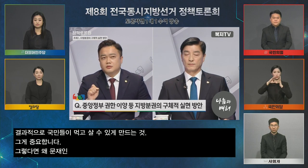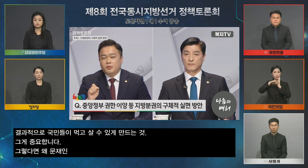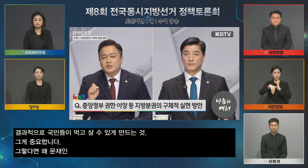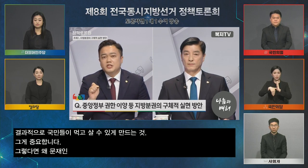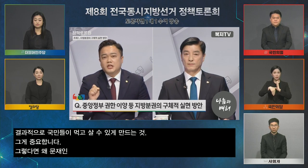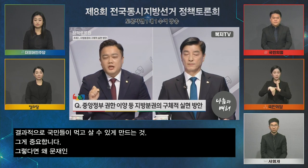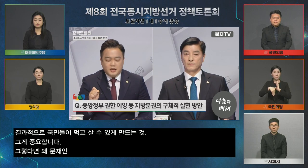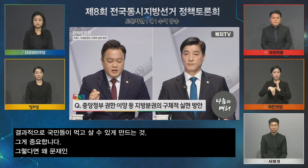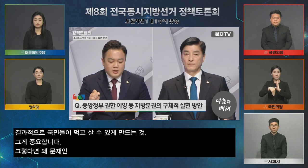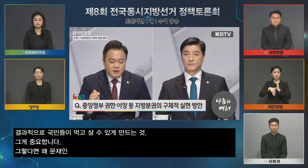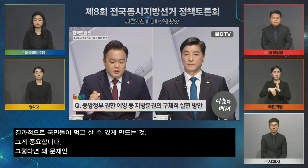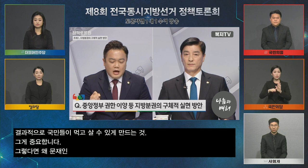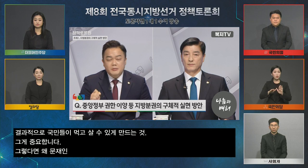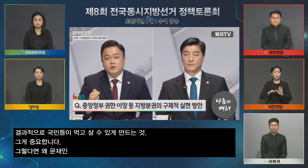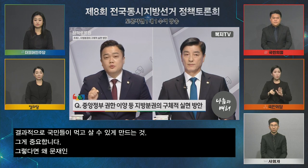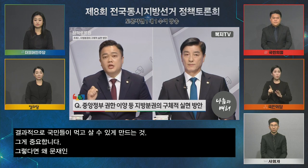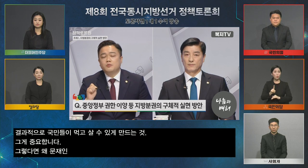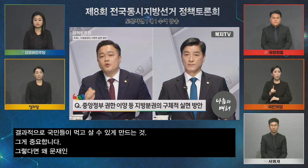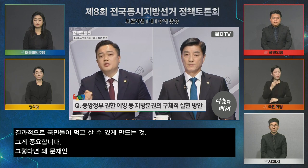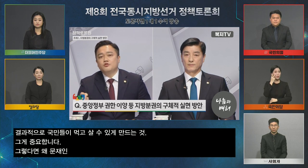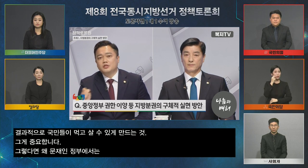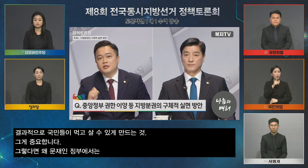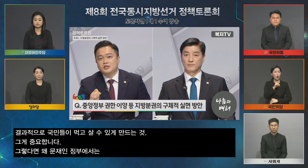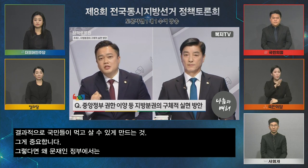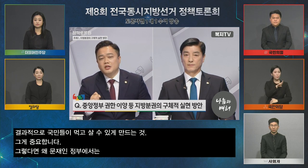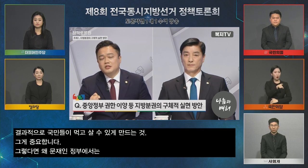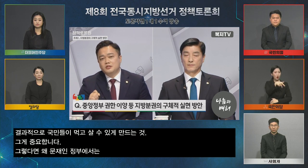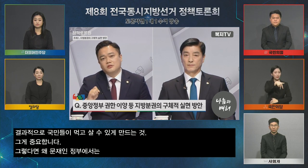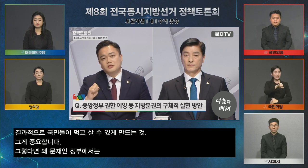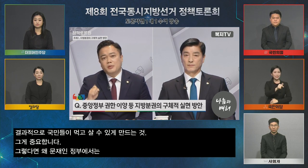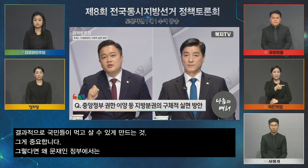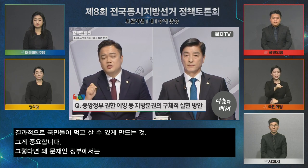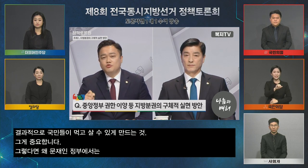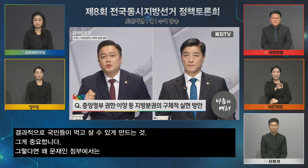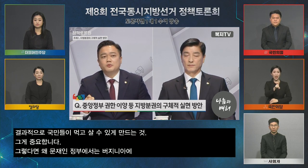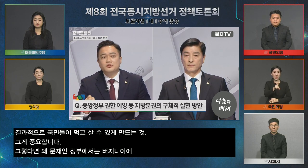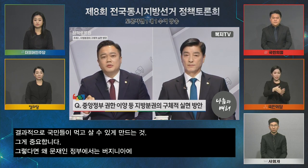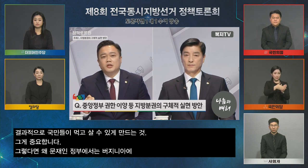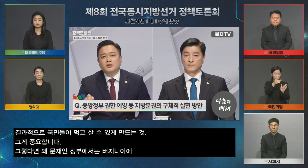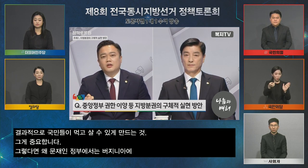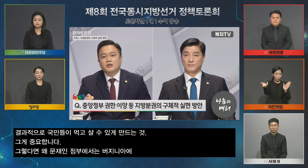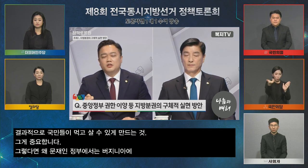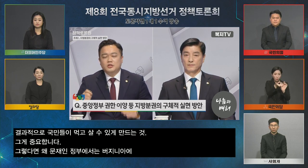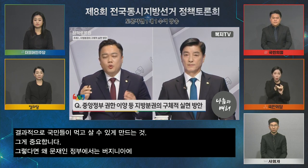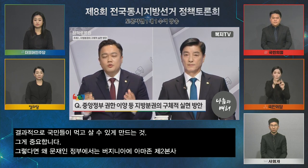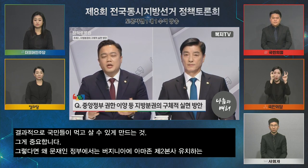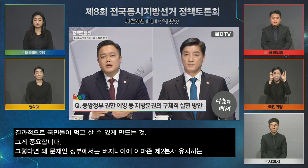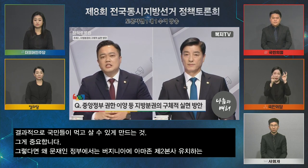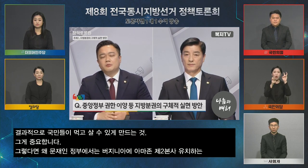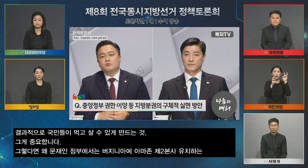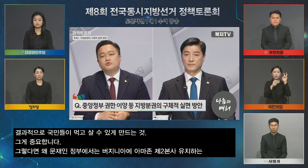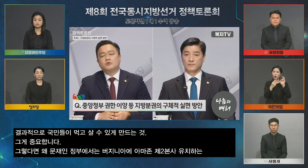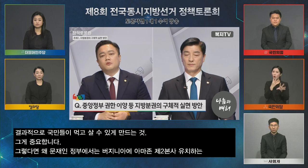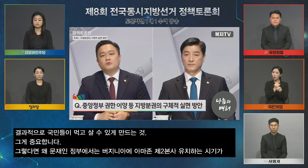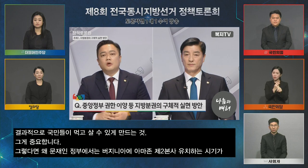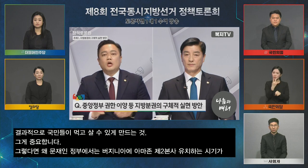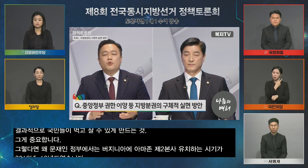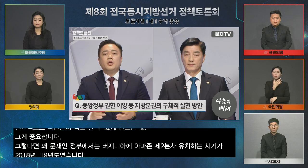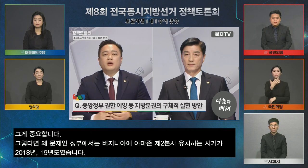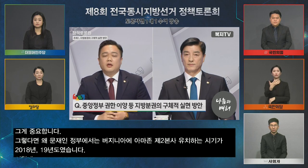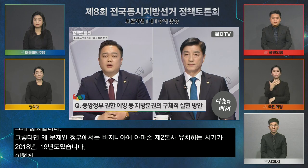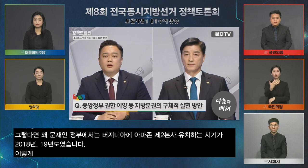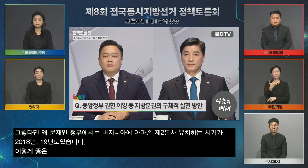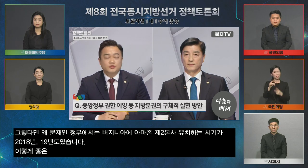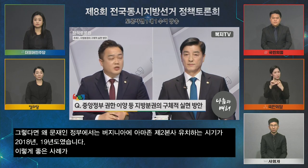버지니아에 아마존 제2본사 유치하는 시기가 2018년, 2019년도였습니다. 이렇게 좋은 사례가 있음에도 불구하고